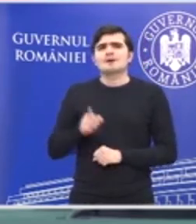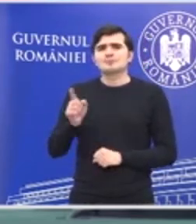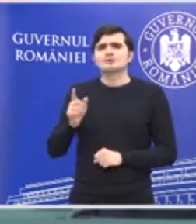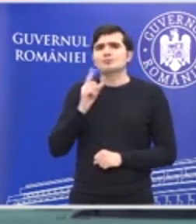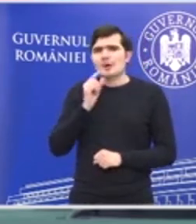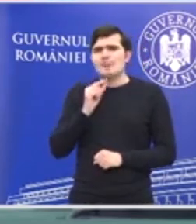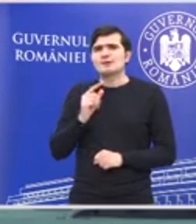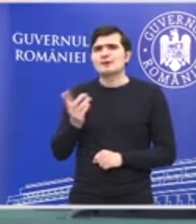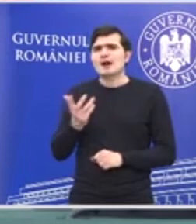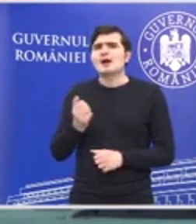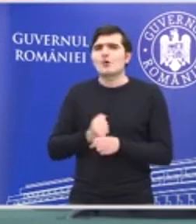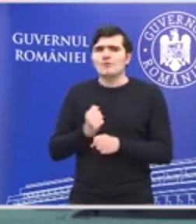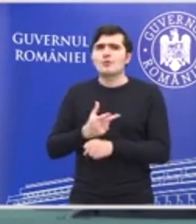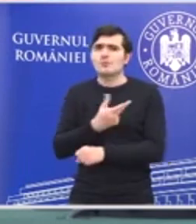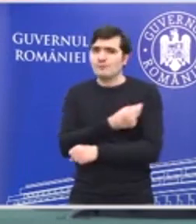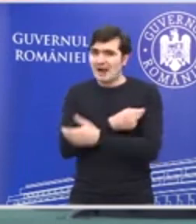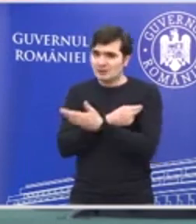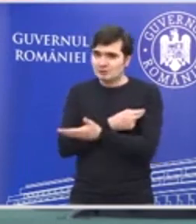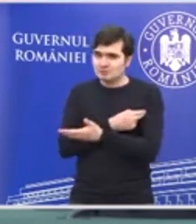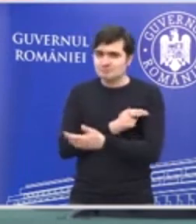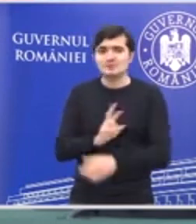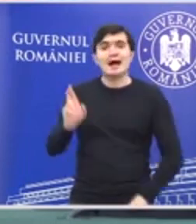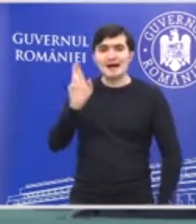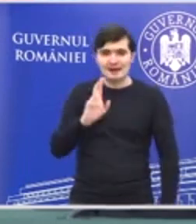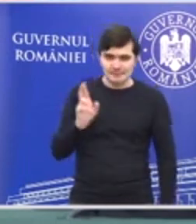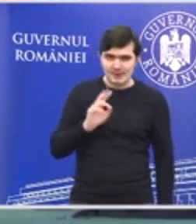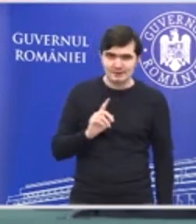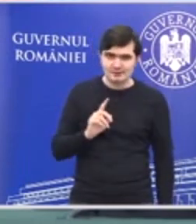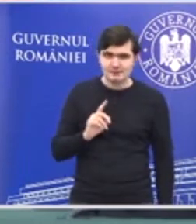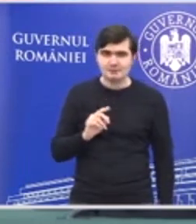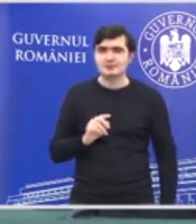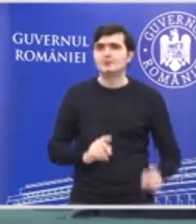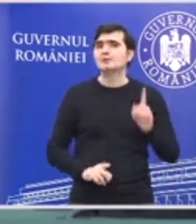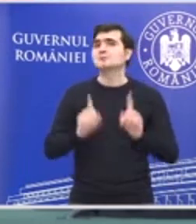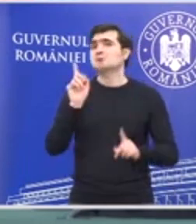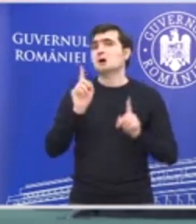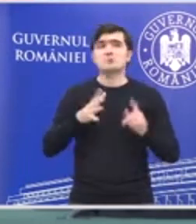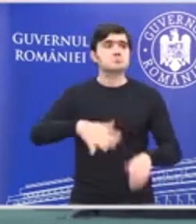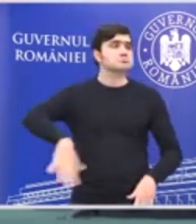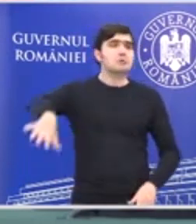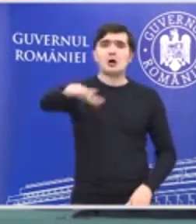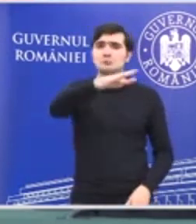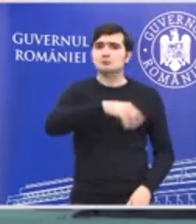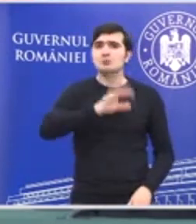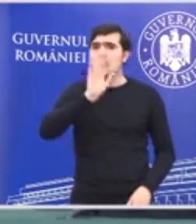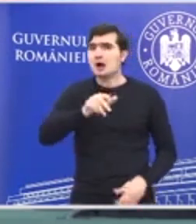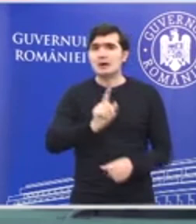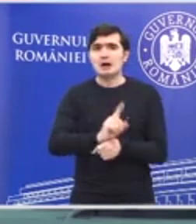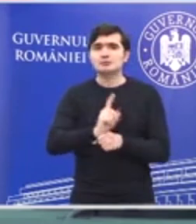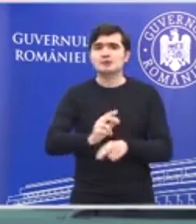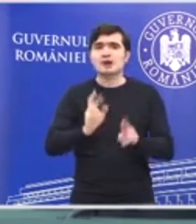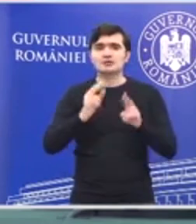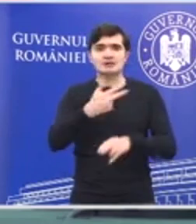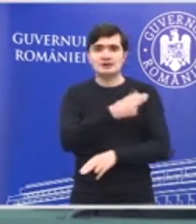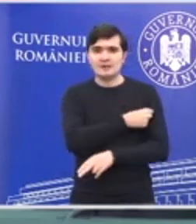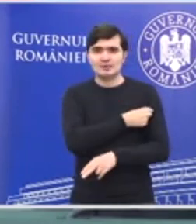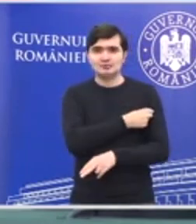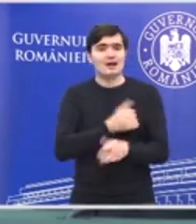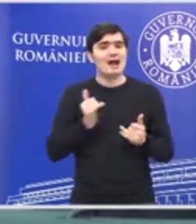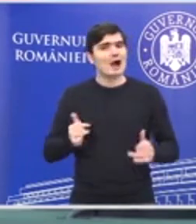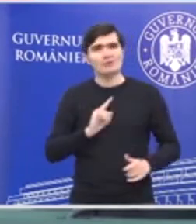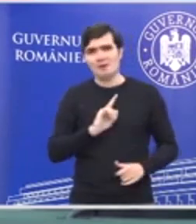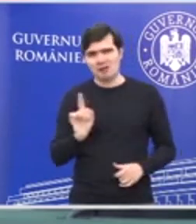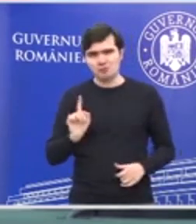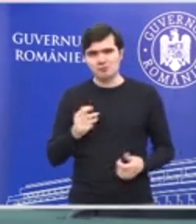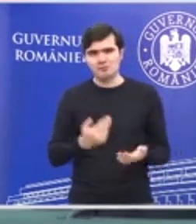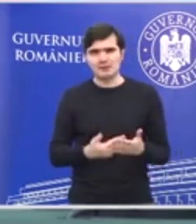acoperite prin vaccinare, însă, repet, în condițiile în care toată lumea are șanse egale la vaccinare și nu la acest moment. Pentru că la acest moment